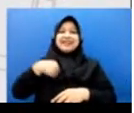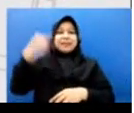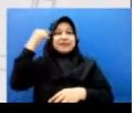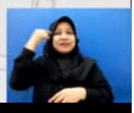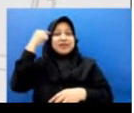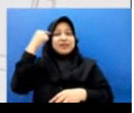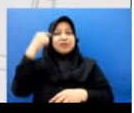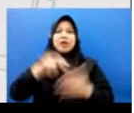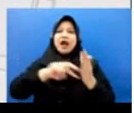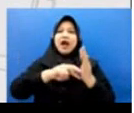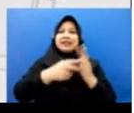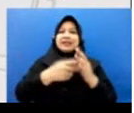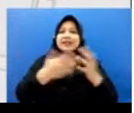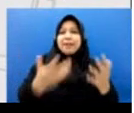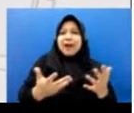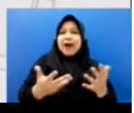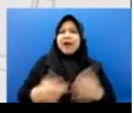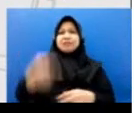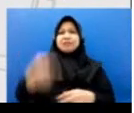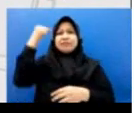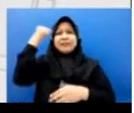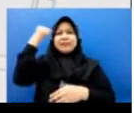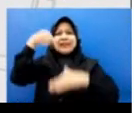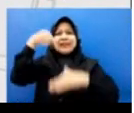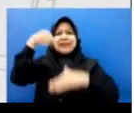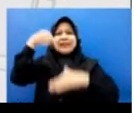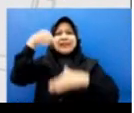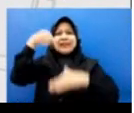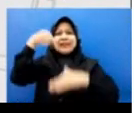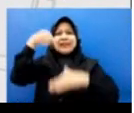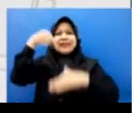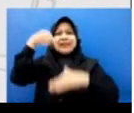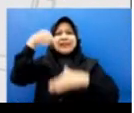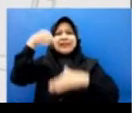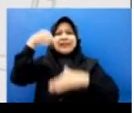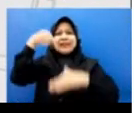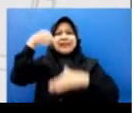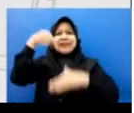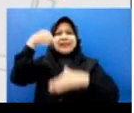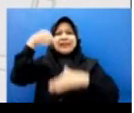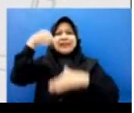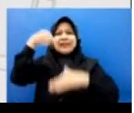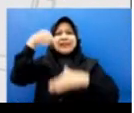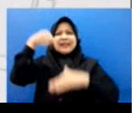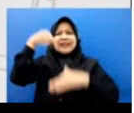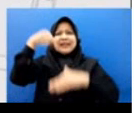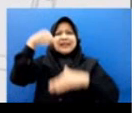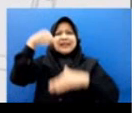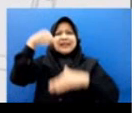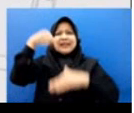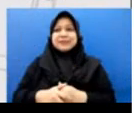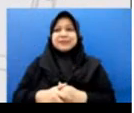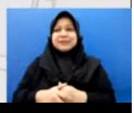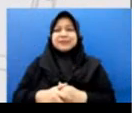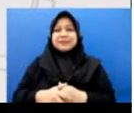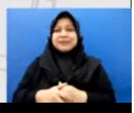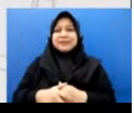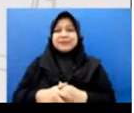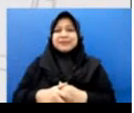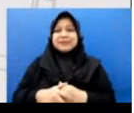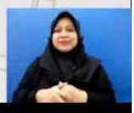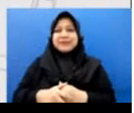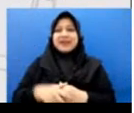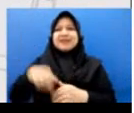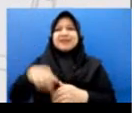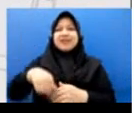mengapa perlu berpikir kritis di internet, mengapa internet putus dan penuh dengan keputusan yang gegabah, dan mengapa berpikir kritis itu